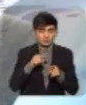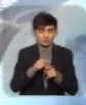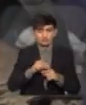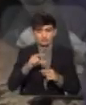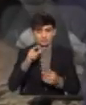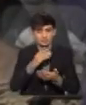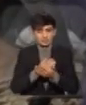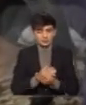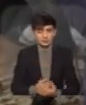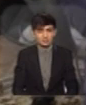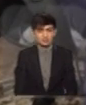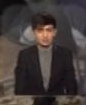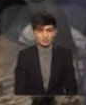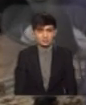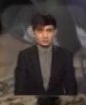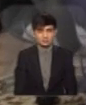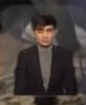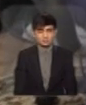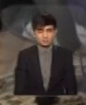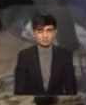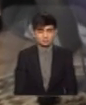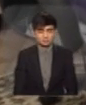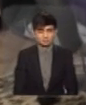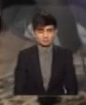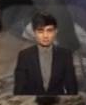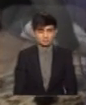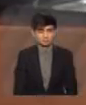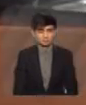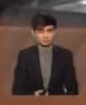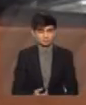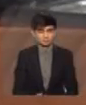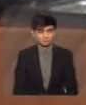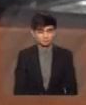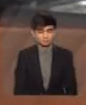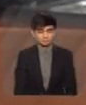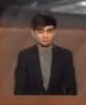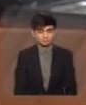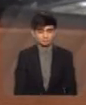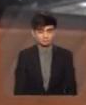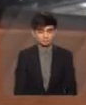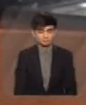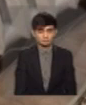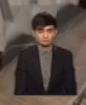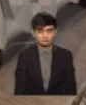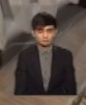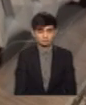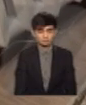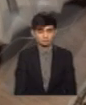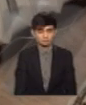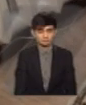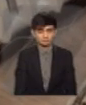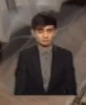политики строить свою производства людмила батюшкина ирина не нашего информ бирон